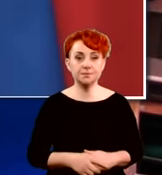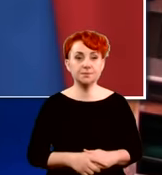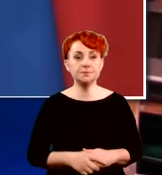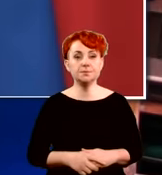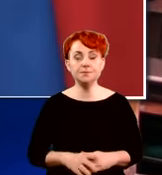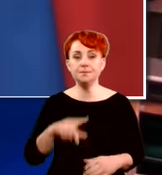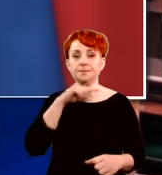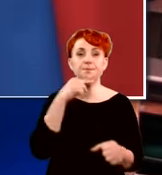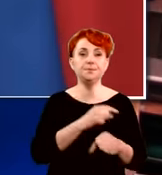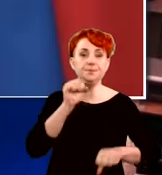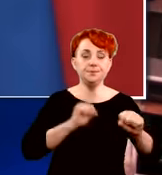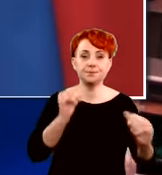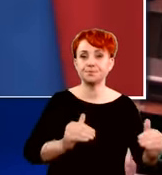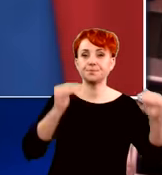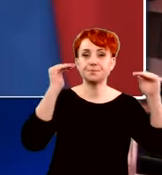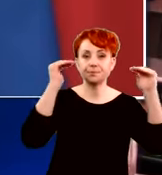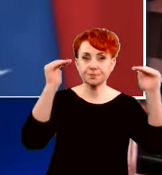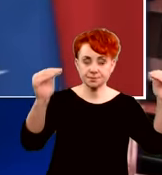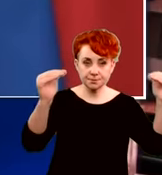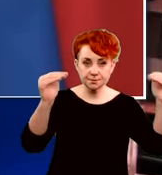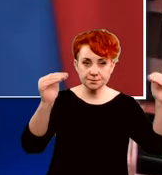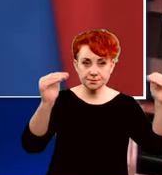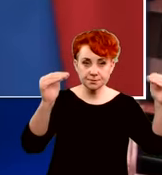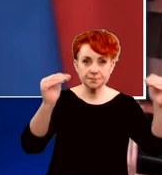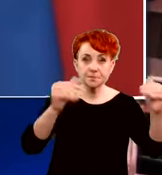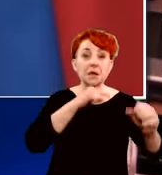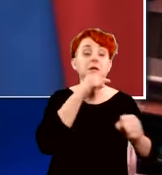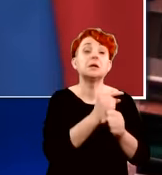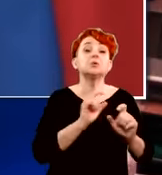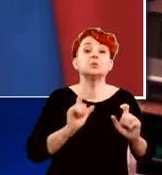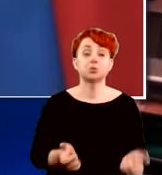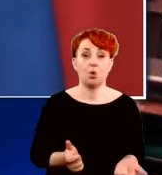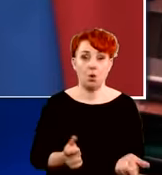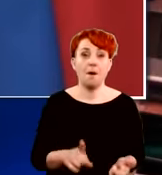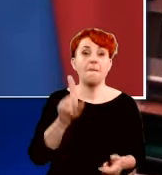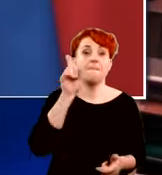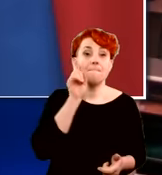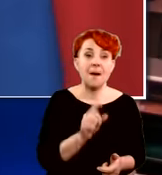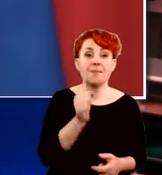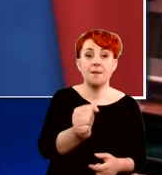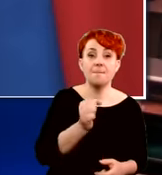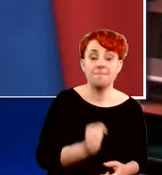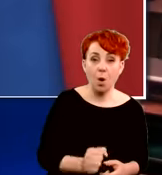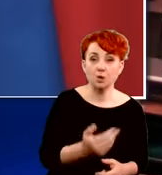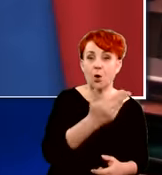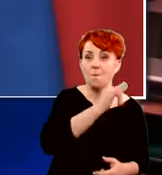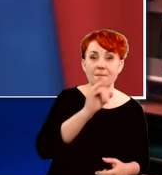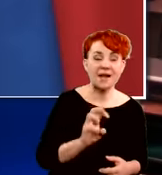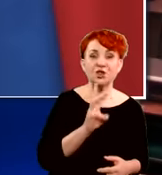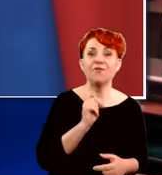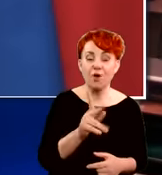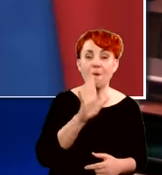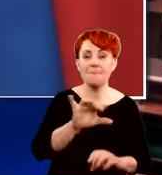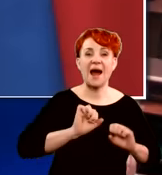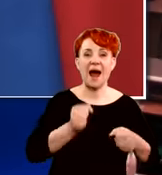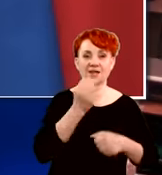postanowienie Sądu Najwyższego stwierdza tyle, że pan poseł Maciej Wąsik ma aktywny